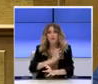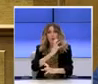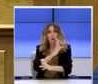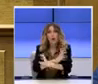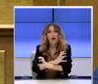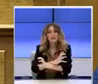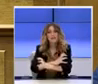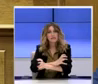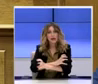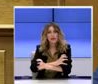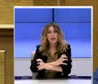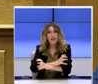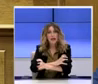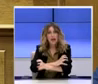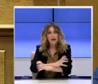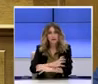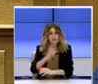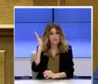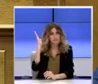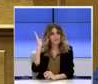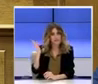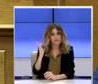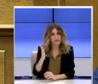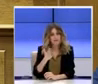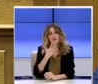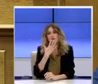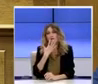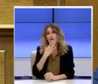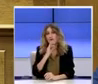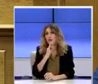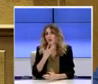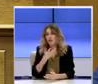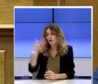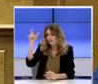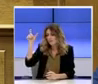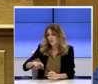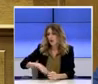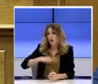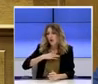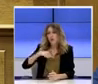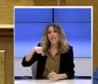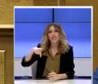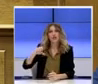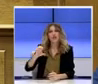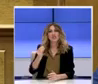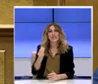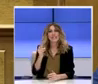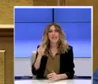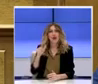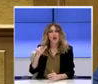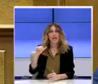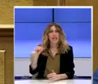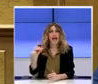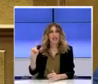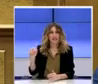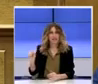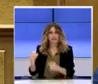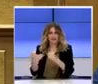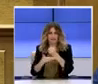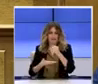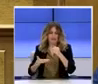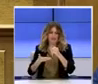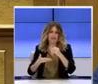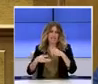υπουργού σας, κύριο Γεωργιάδη. Όλος παραδόξος δεν είναι σήμερα εδώ. Δεν τον βλέπω στα κυβερνητικά έδρανα, μήπως το απαγορεύσατε. Ο